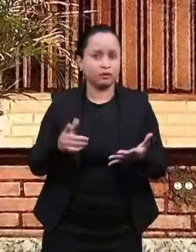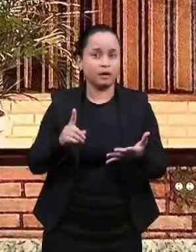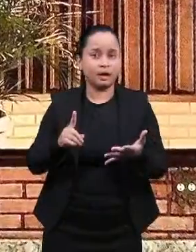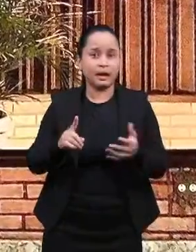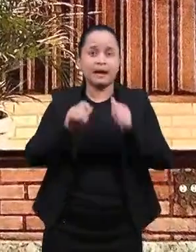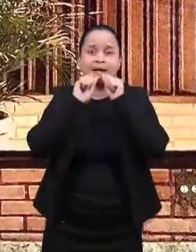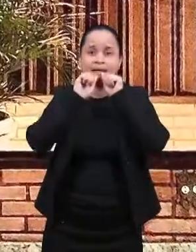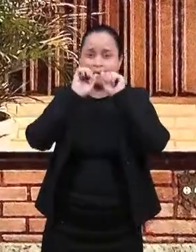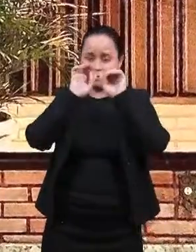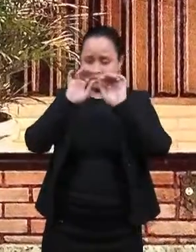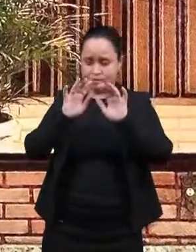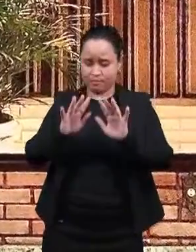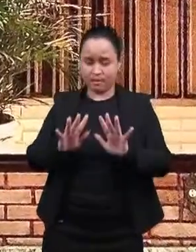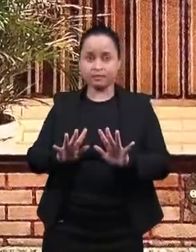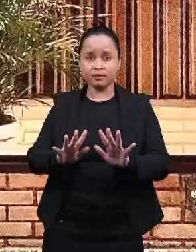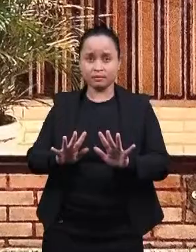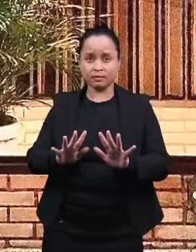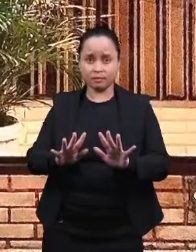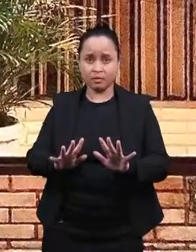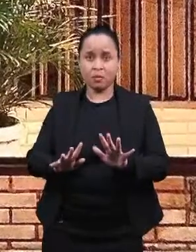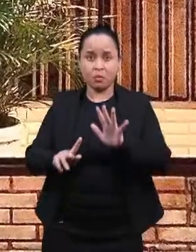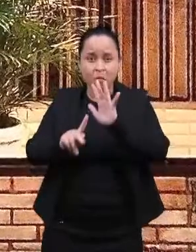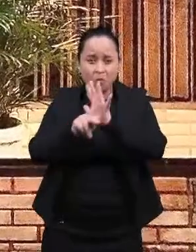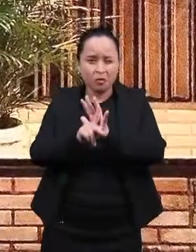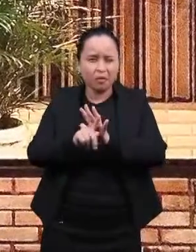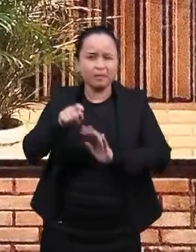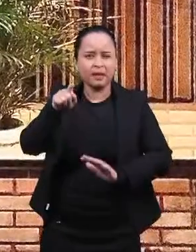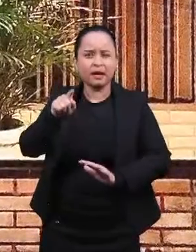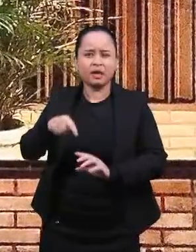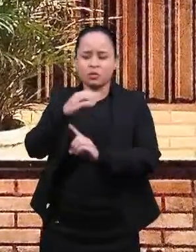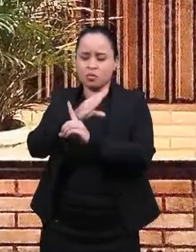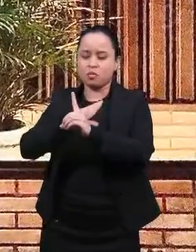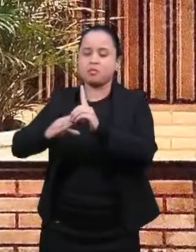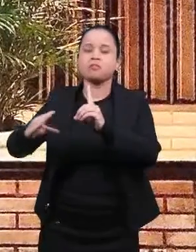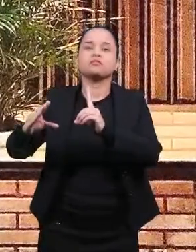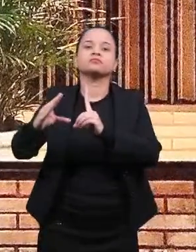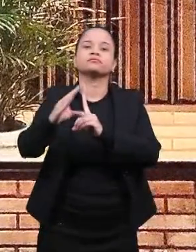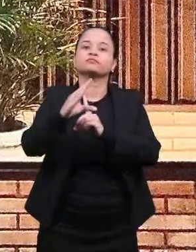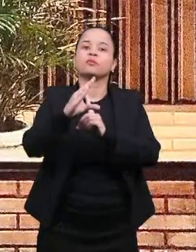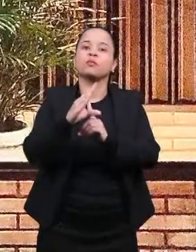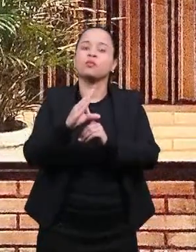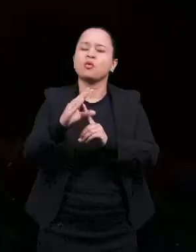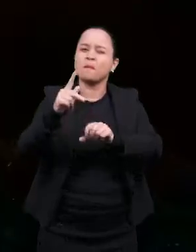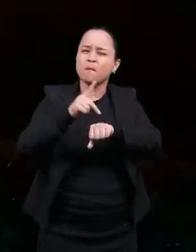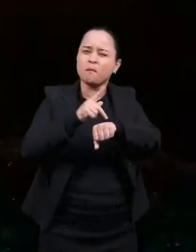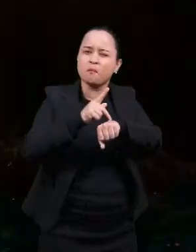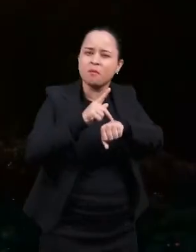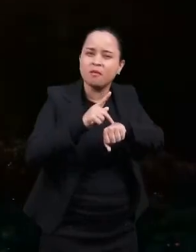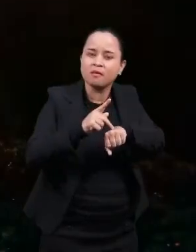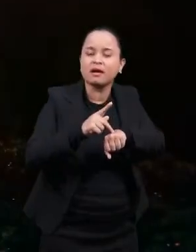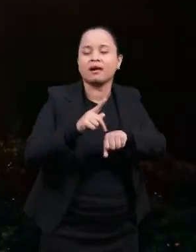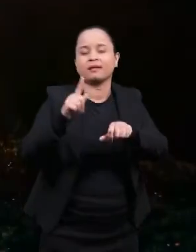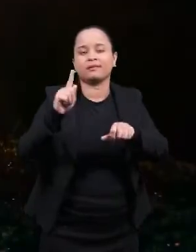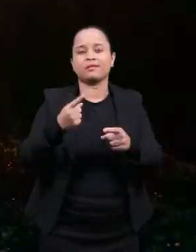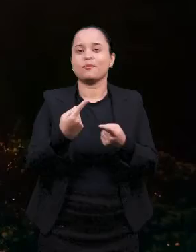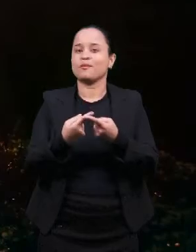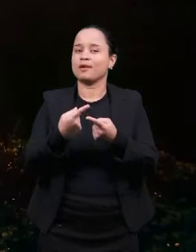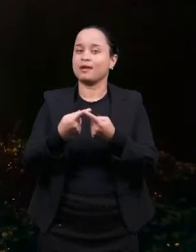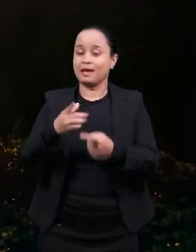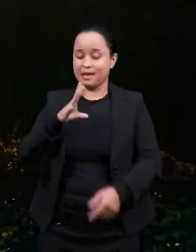Питание на этом пире очень чистое. И благословение – это спасение и